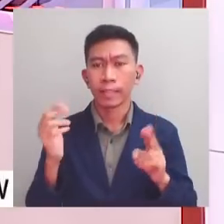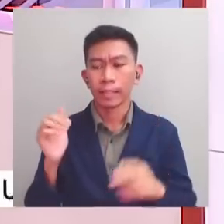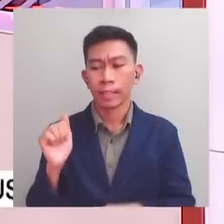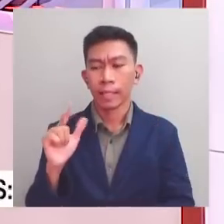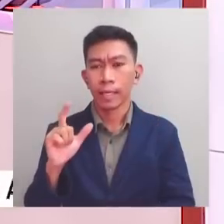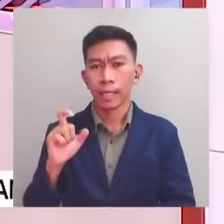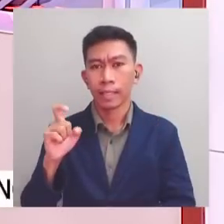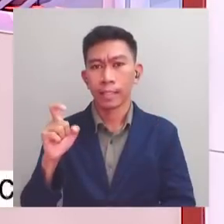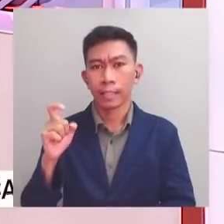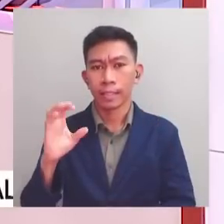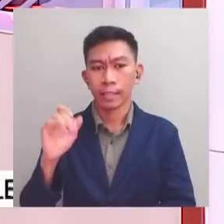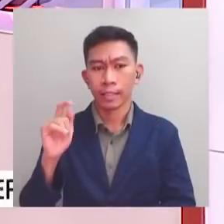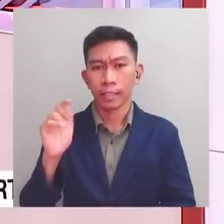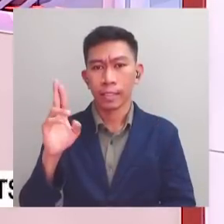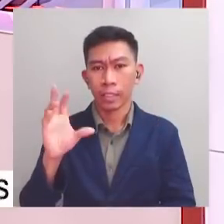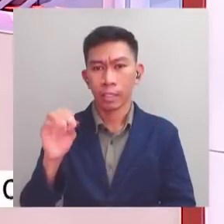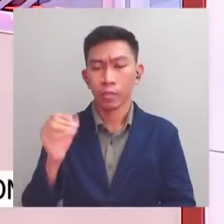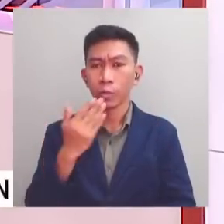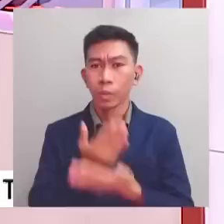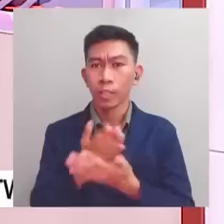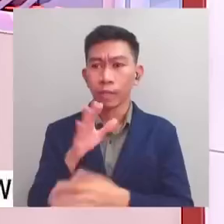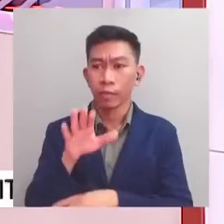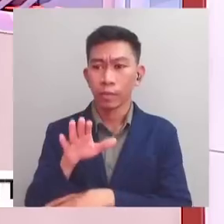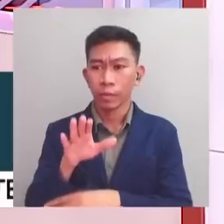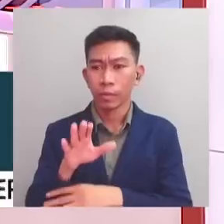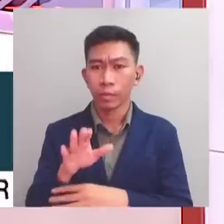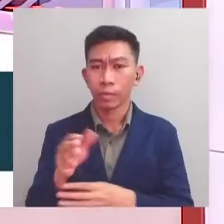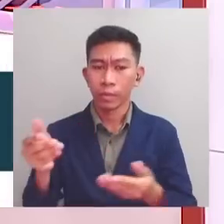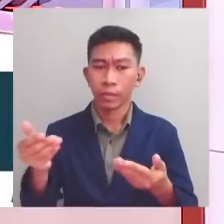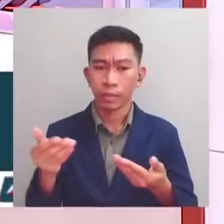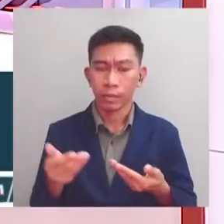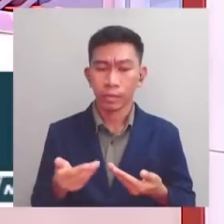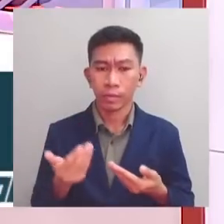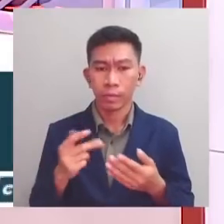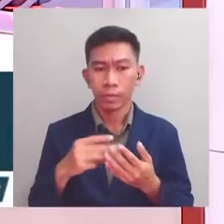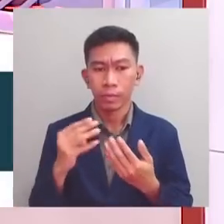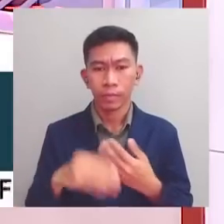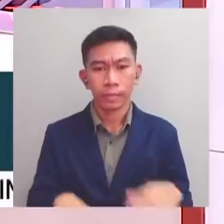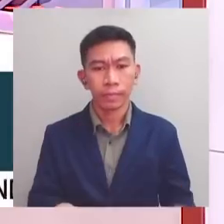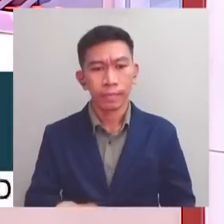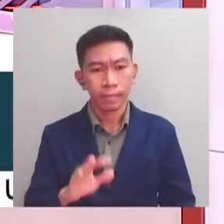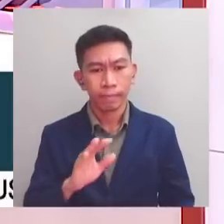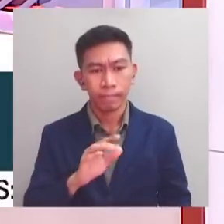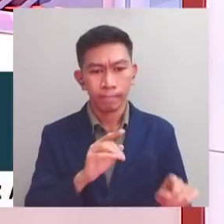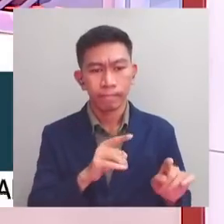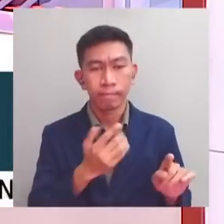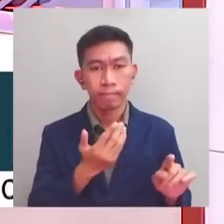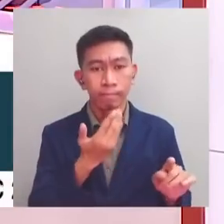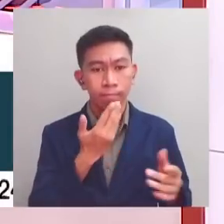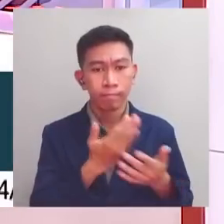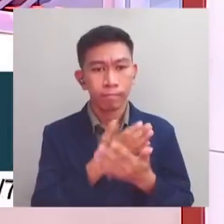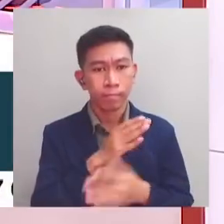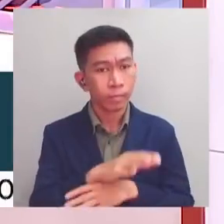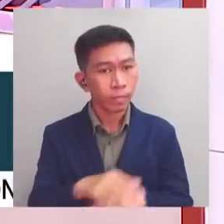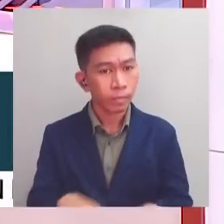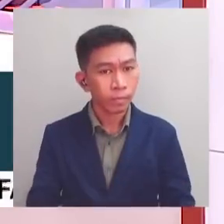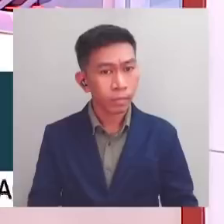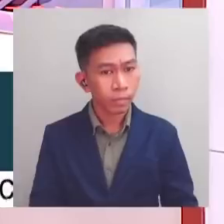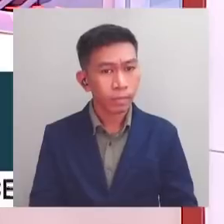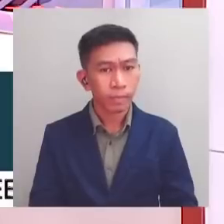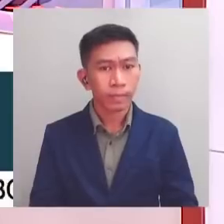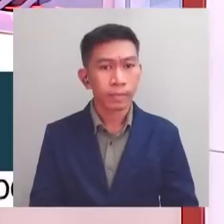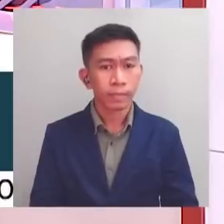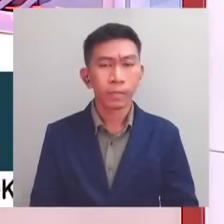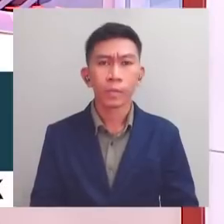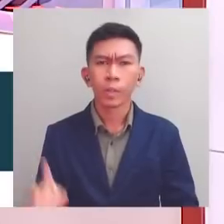afternoon. Thank you for joining us today and welcome to the program. Hi, ma'am. Good afternoon. Good afternoon po. Ano po ang sitwasyon dyan sa Bulacan